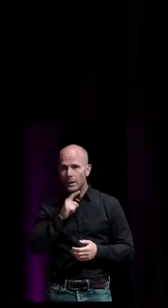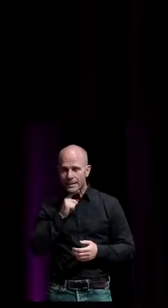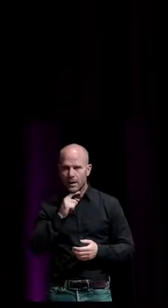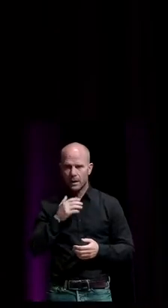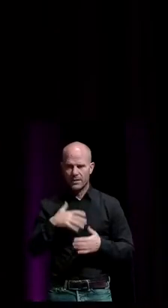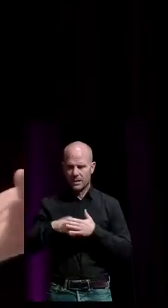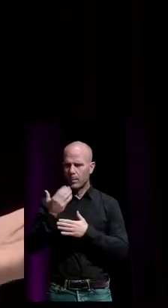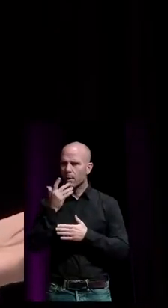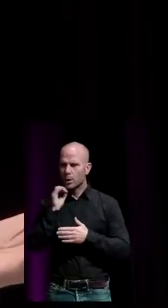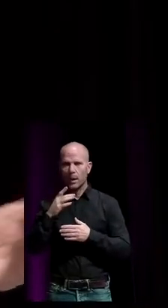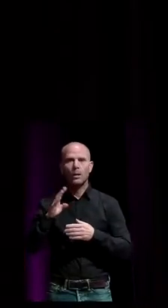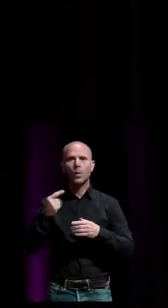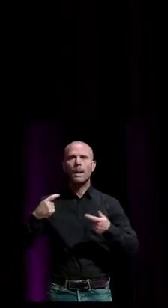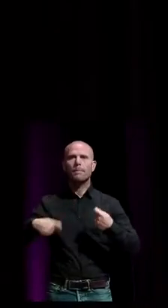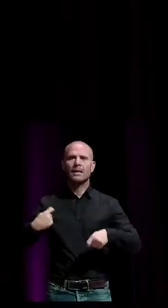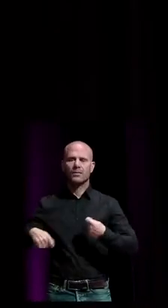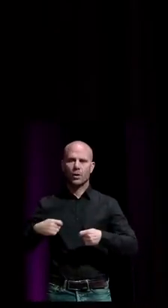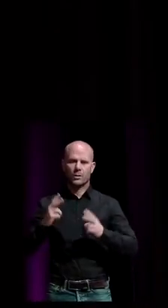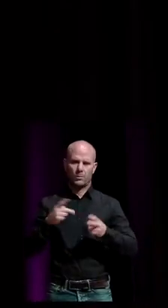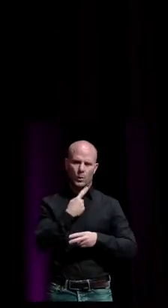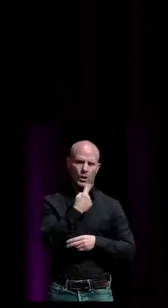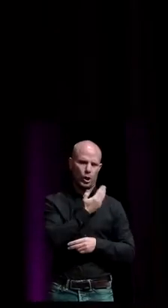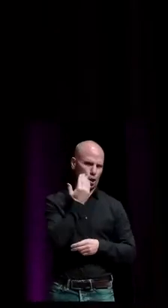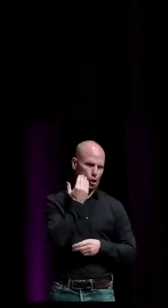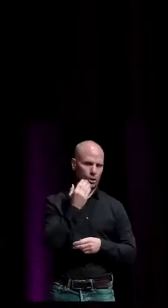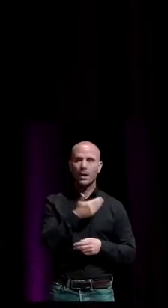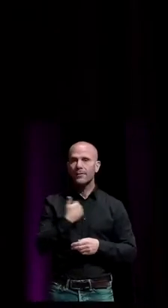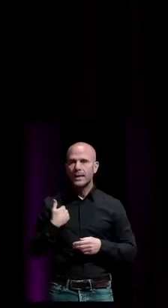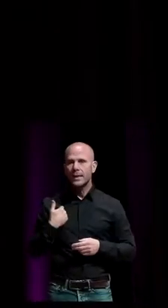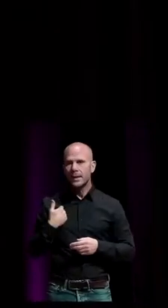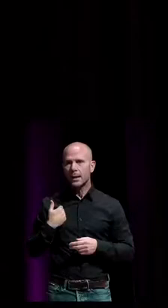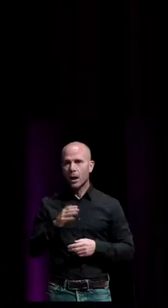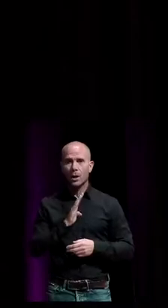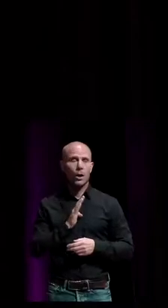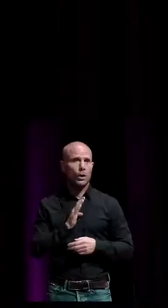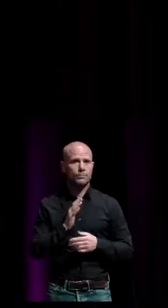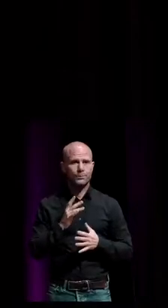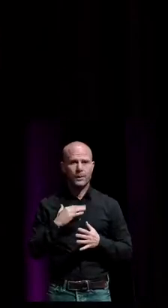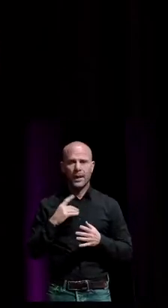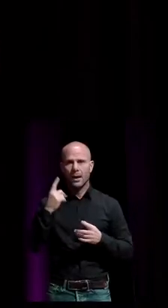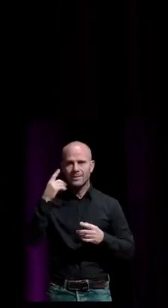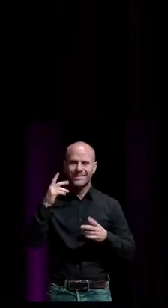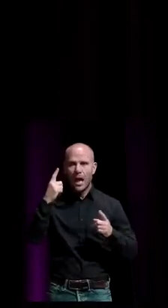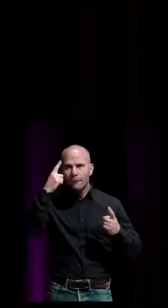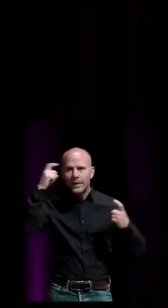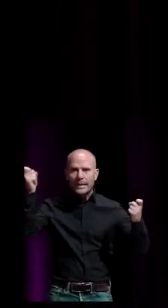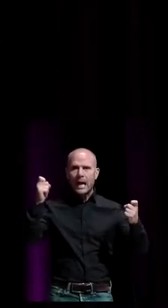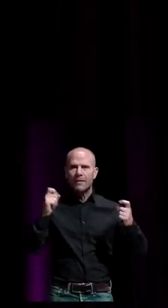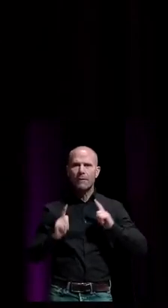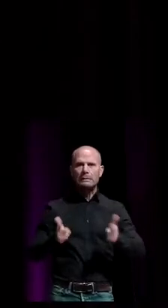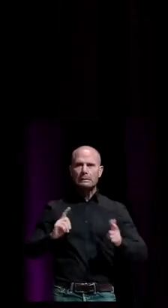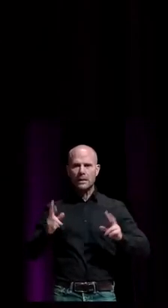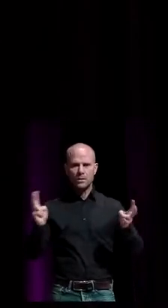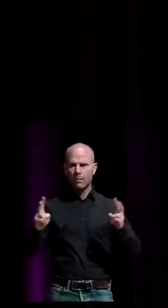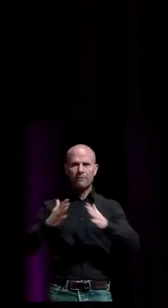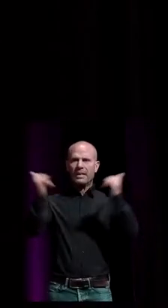ska återkomma, så är det väldigt mycket marknadsföring som du börjar med. Att vi har, alltså det är Wild West var någon som uttryckte det. Och